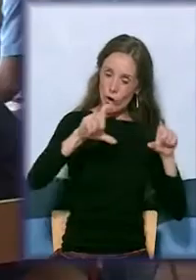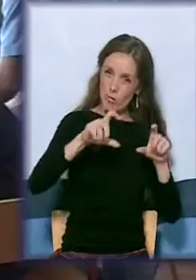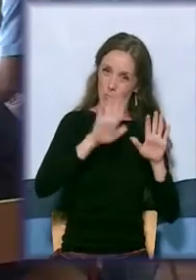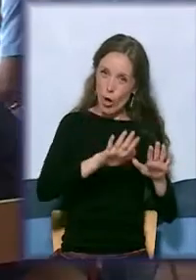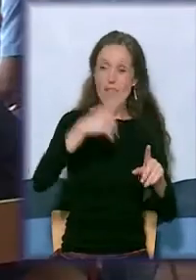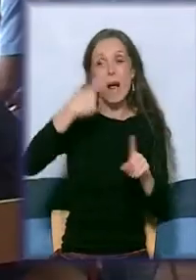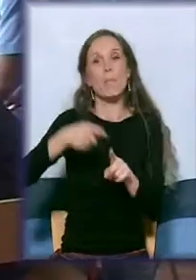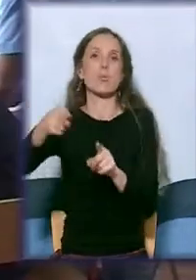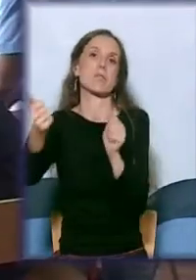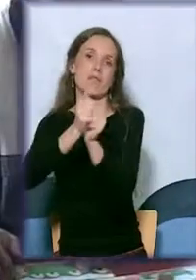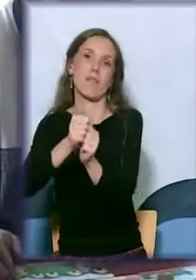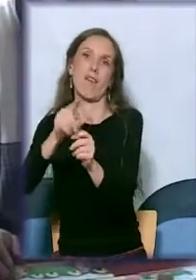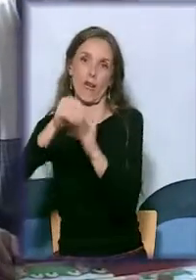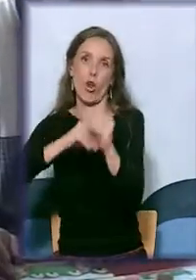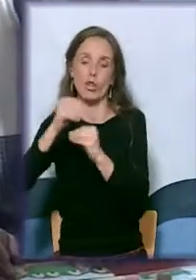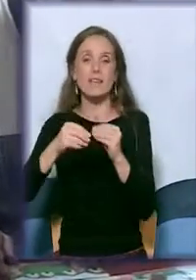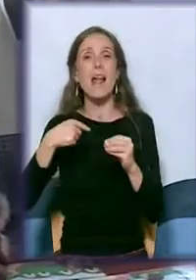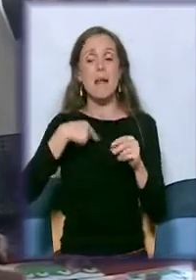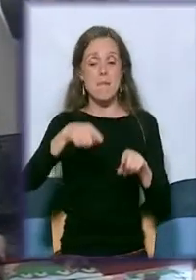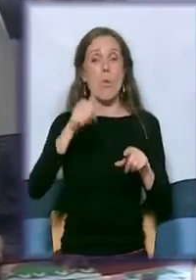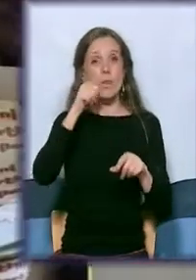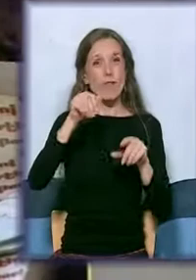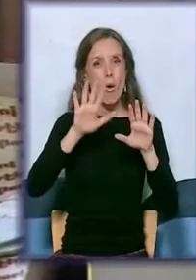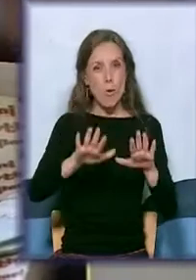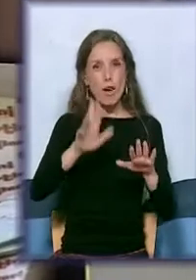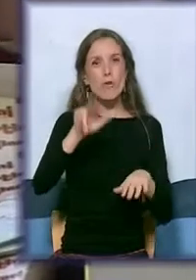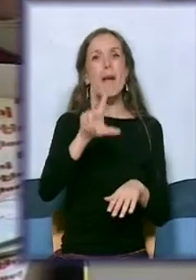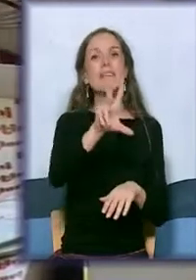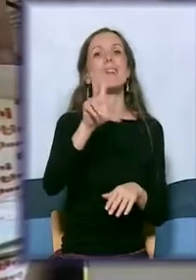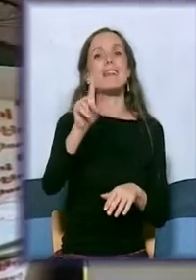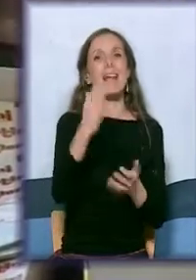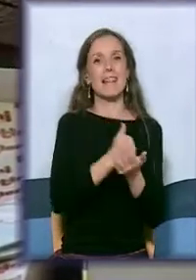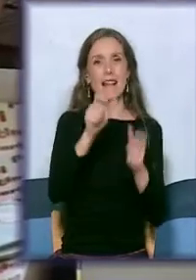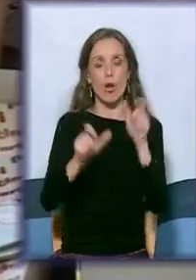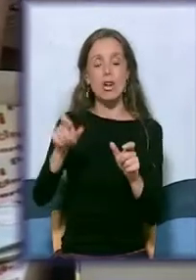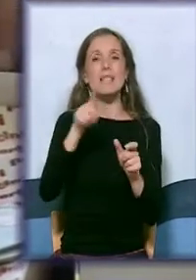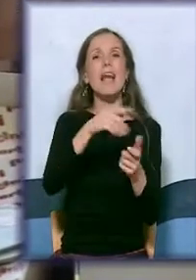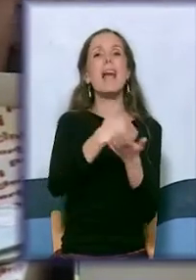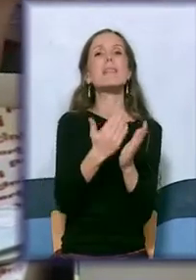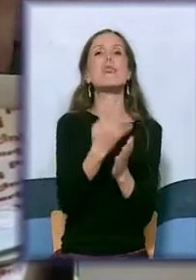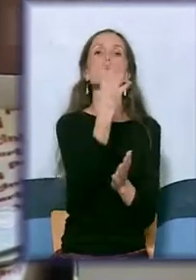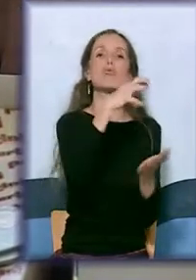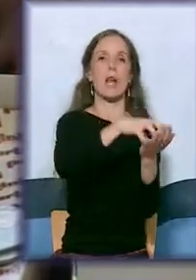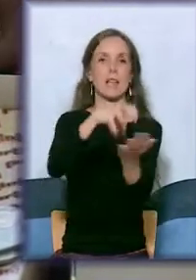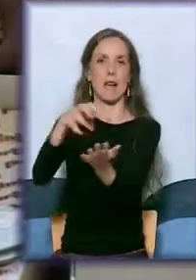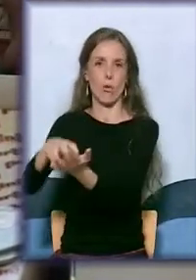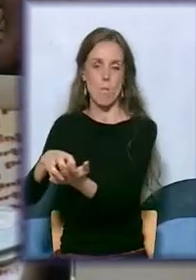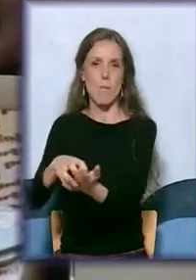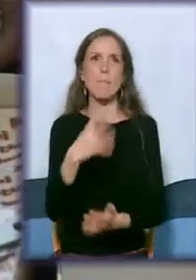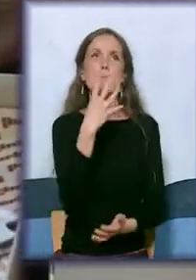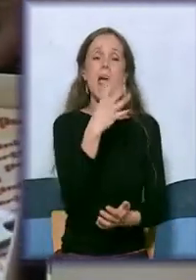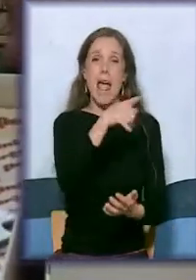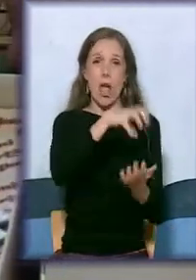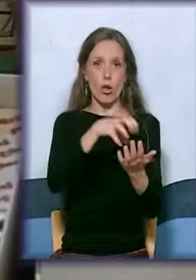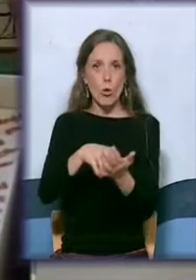dnevnog boravka mi zbrinjavamo 31 korisnika koji su raspoređeni u 4 vaspitne grupe. Grupe su manje više raspoređene